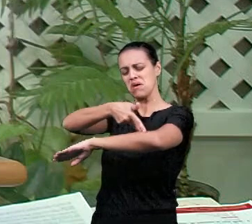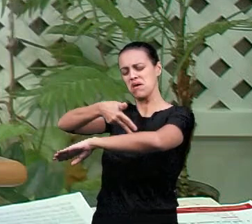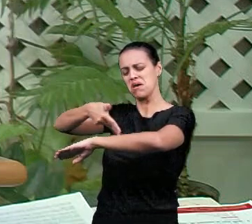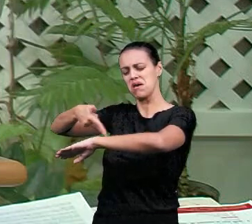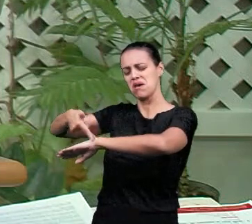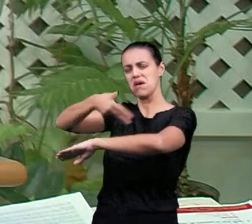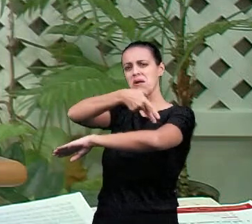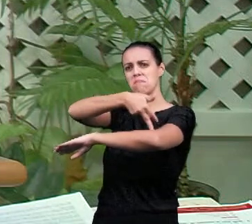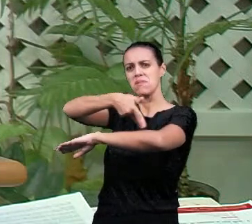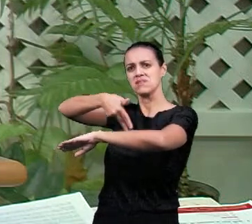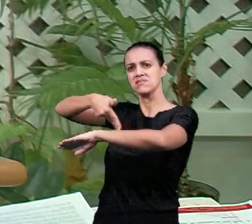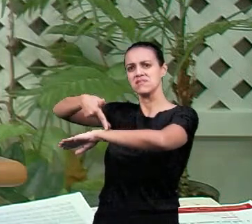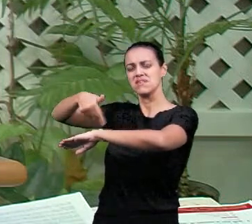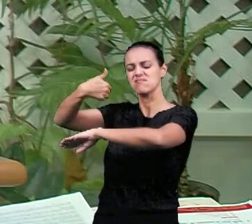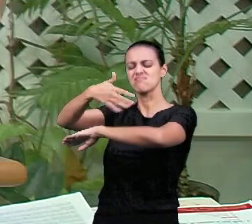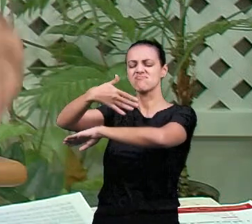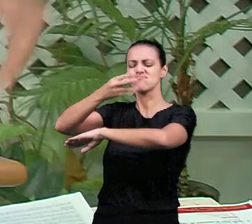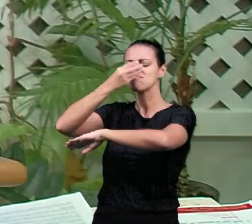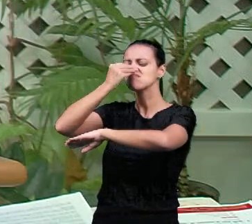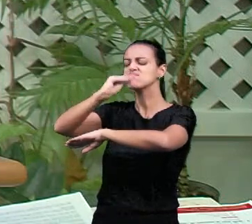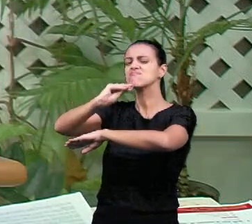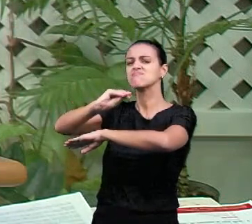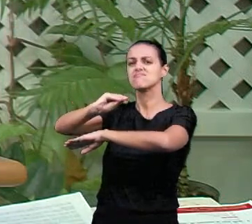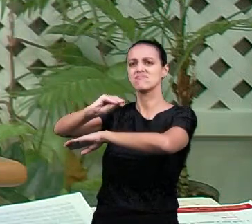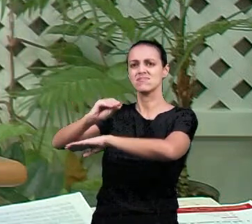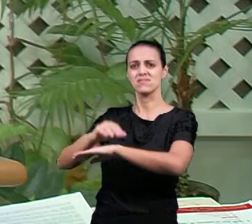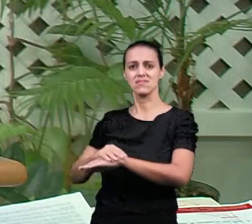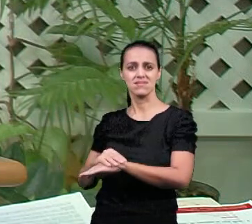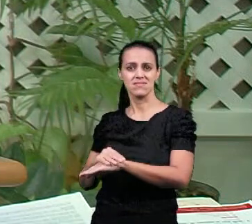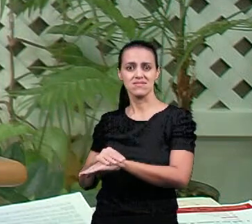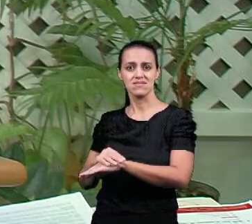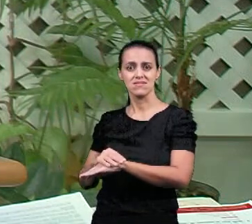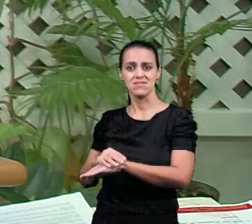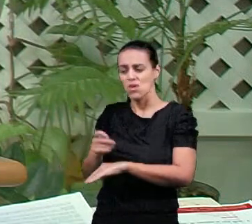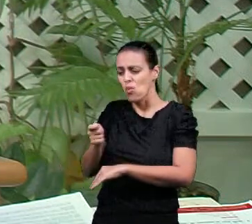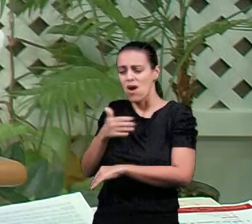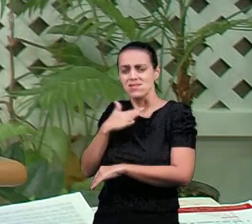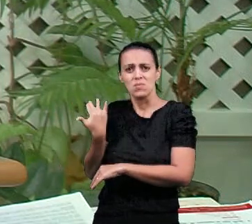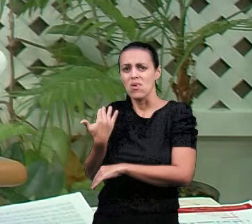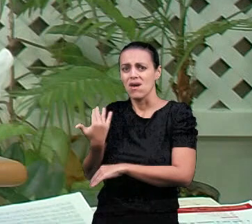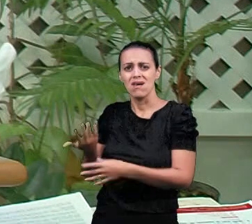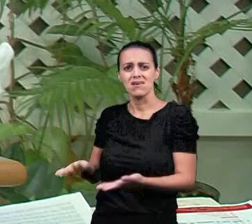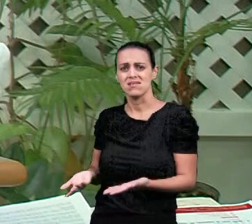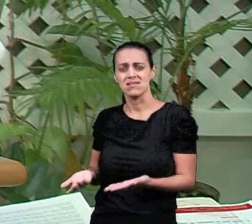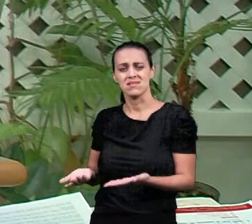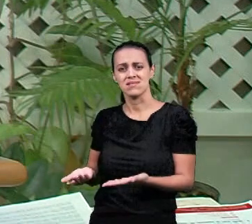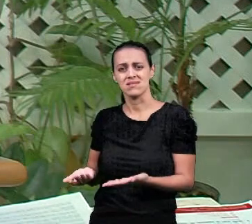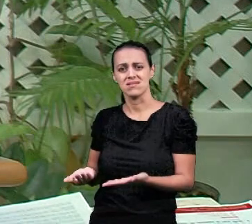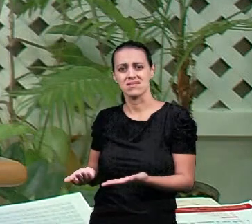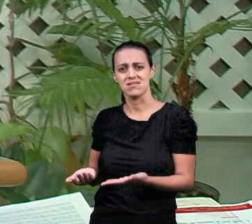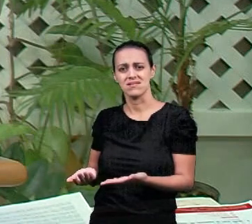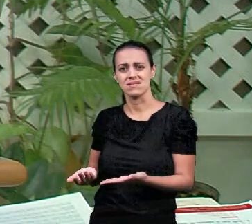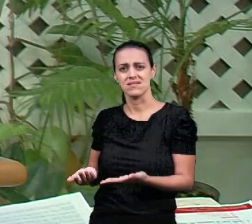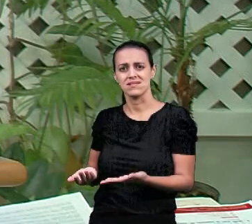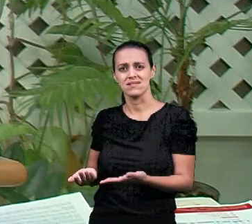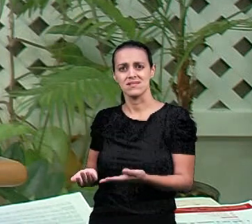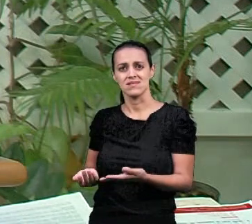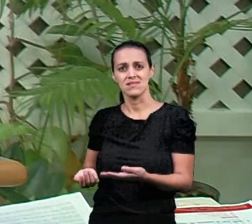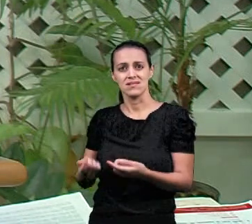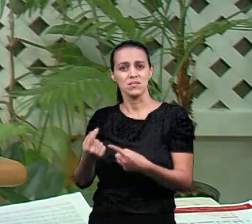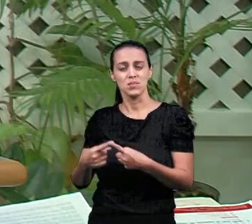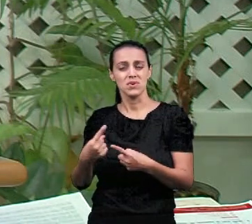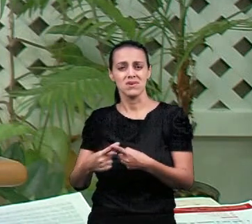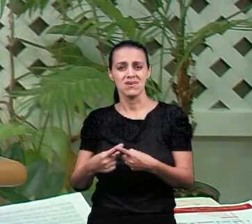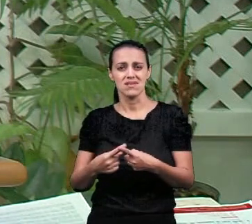religieux sont en train de passer, et l'homme est en train de mourir. Et ils sont en train de faire des discours, et l'homme est en train de mourir au bord du chemin.